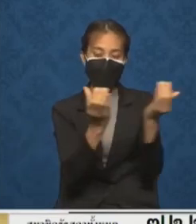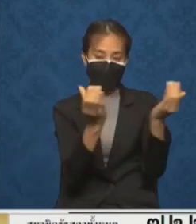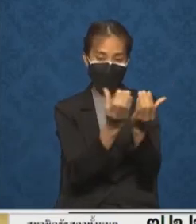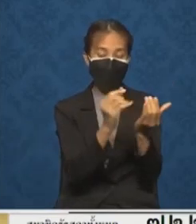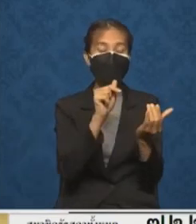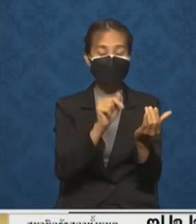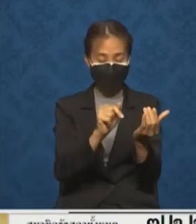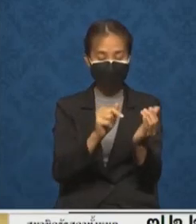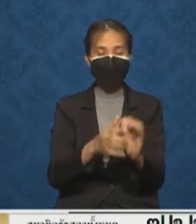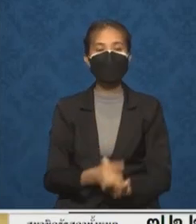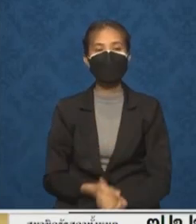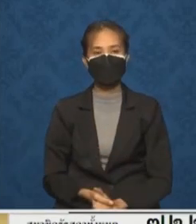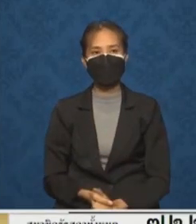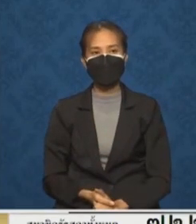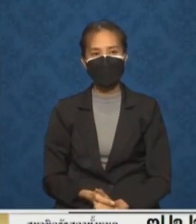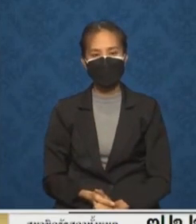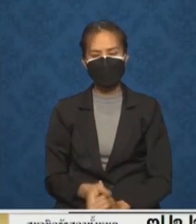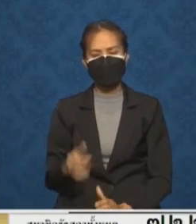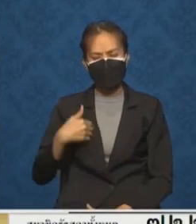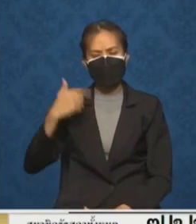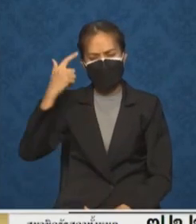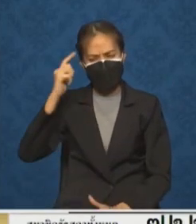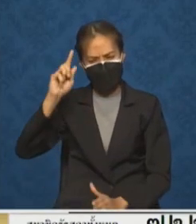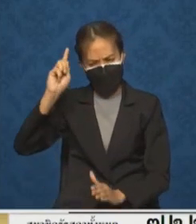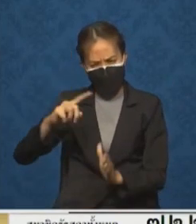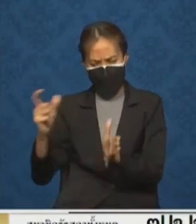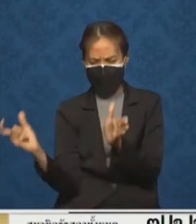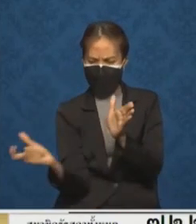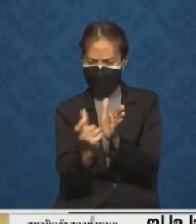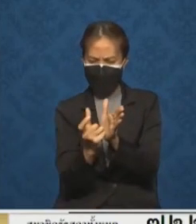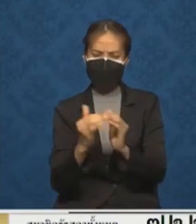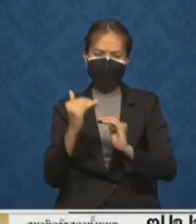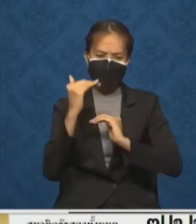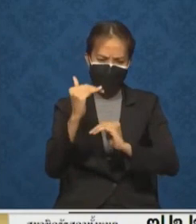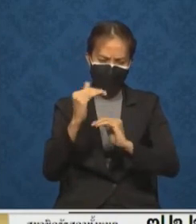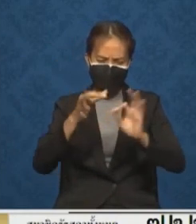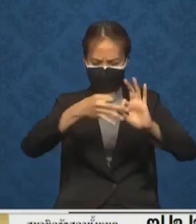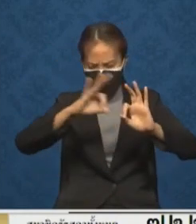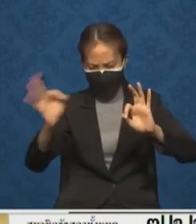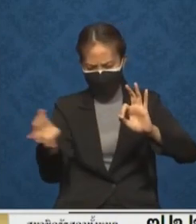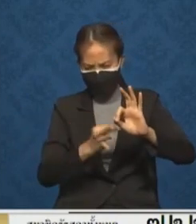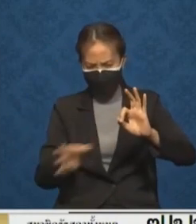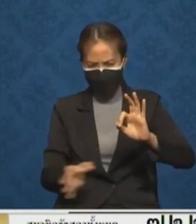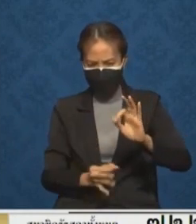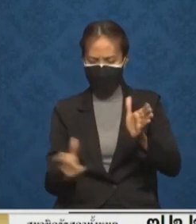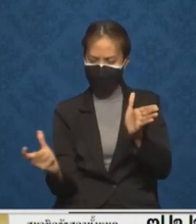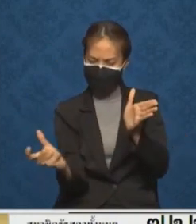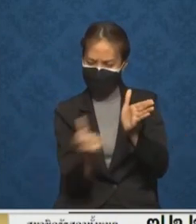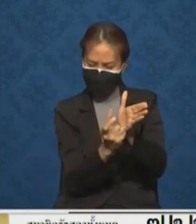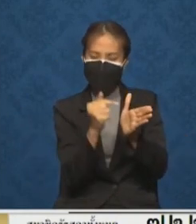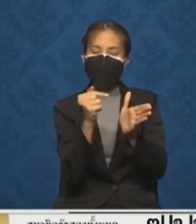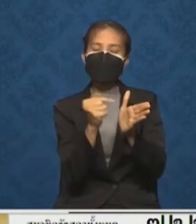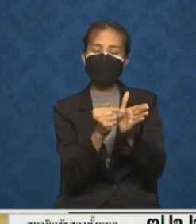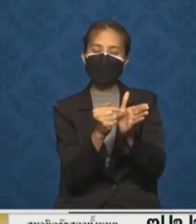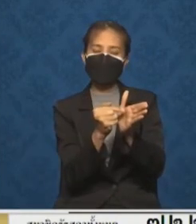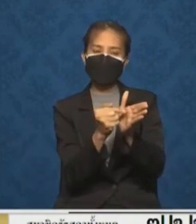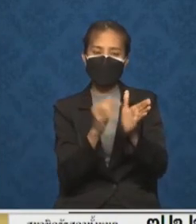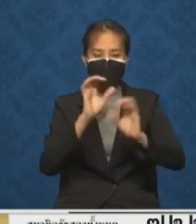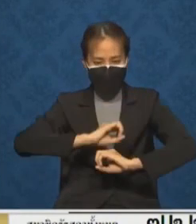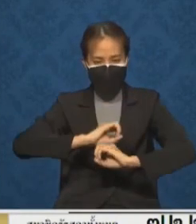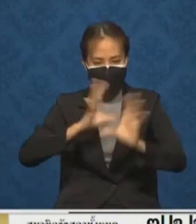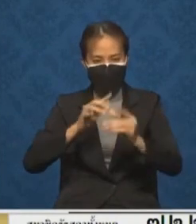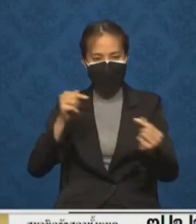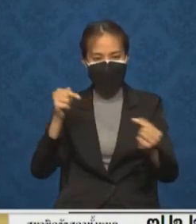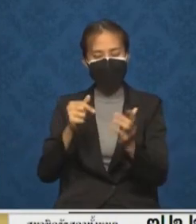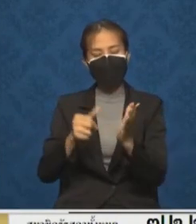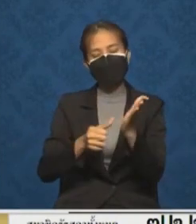ารณาให้มีข้อกำหนดหรือให้มีสาระมีเนื้อหาที่สามารถจะแก้ไขป้อง